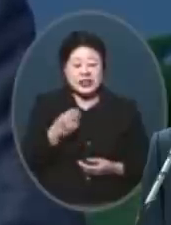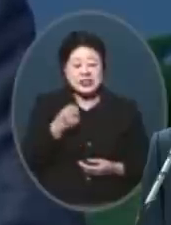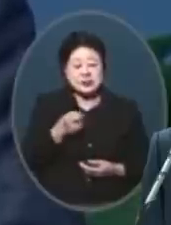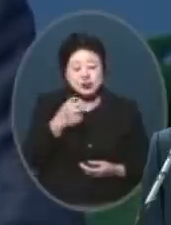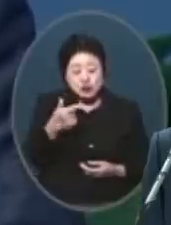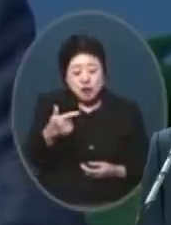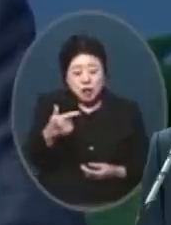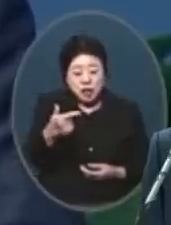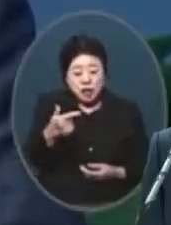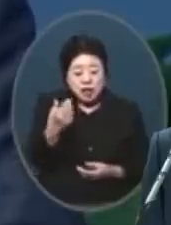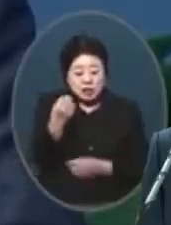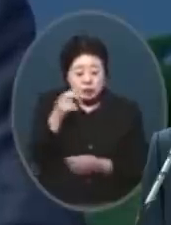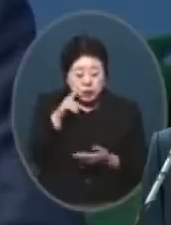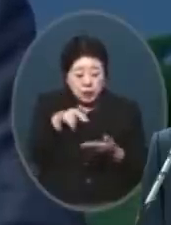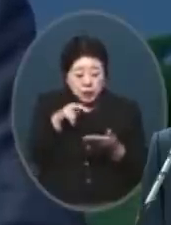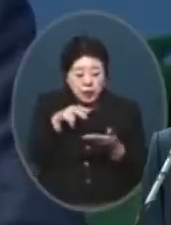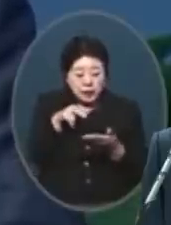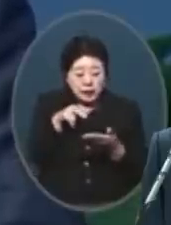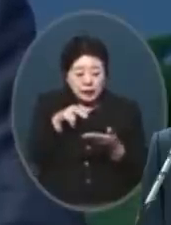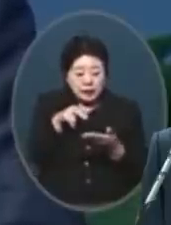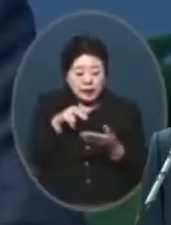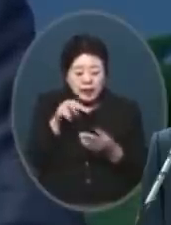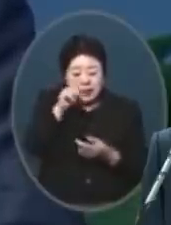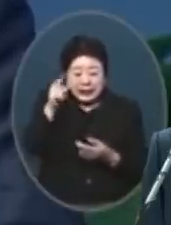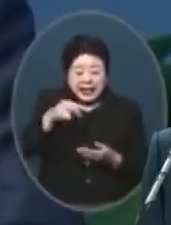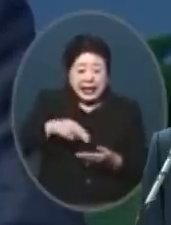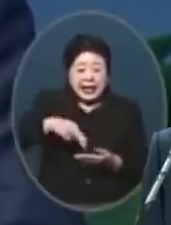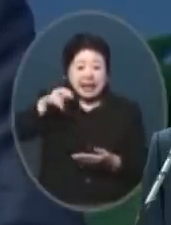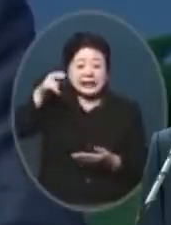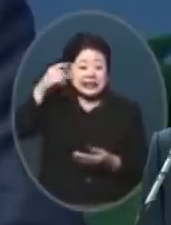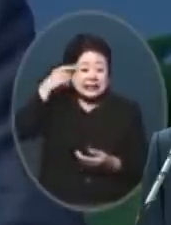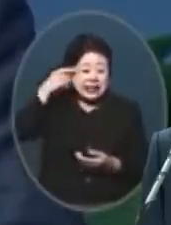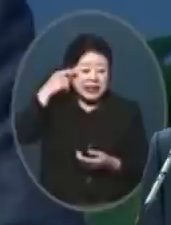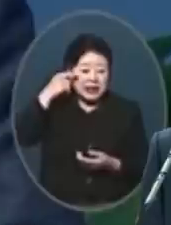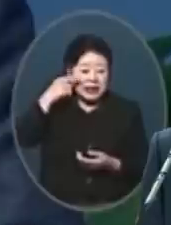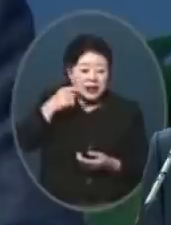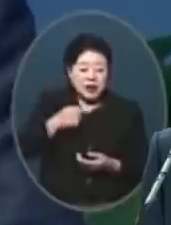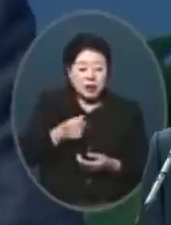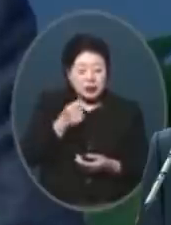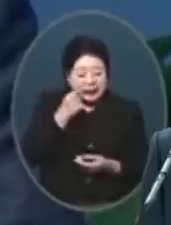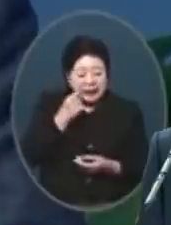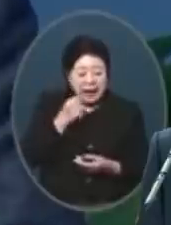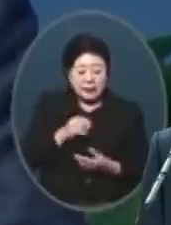1926년 신문에 보면 달에 가겠다는 생각은 근본적으로 불가능하다.